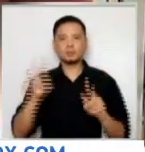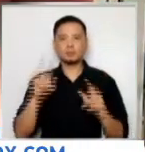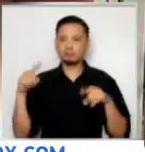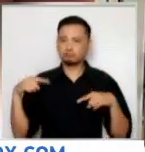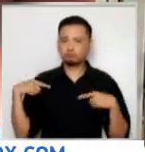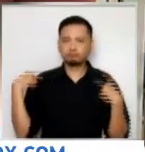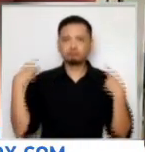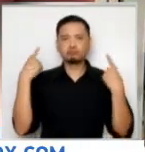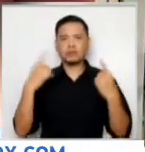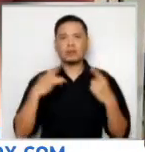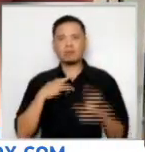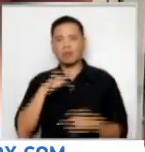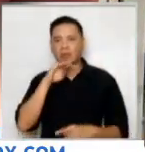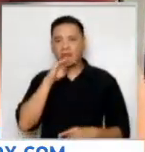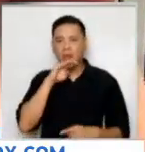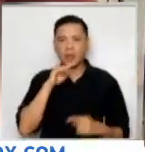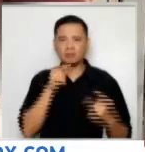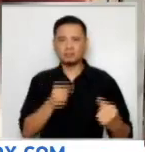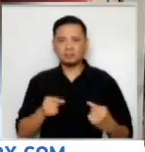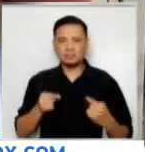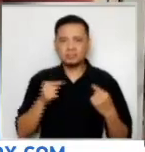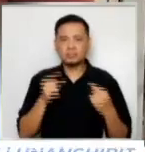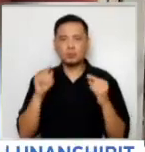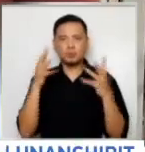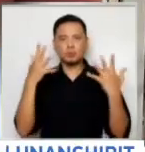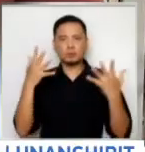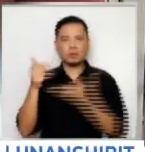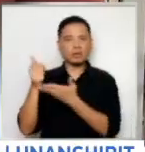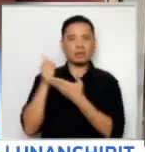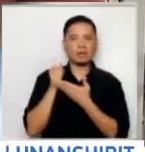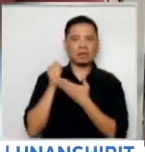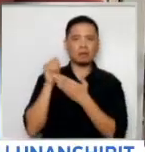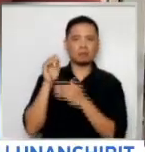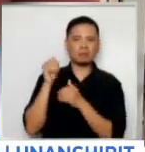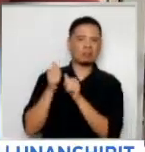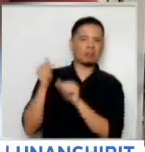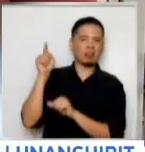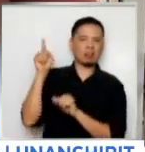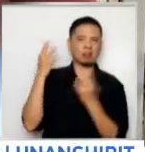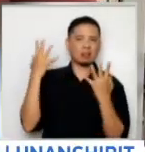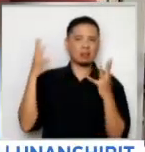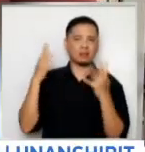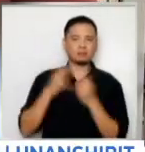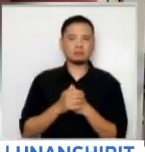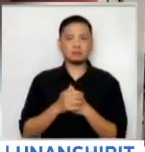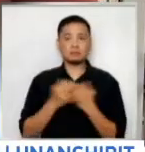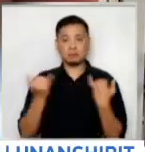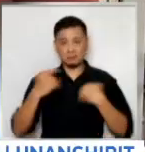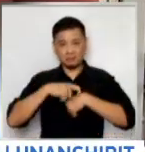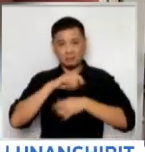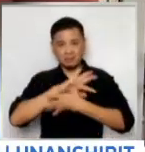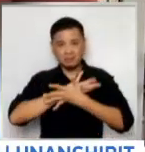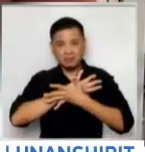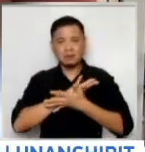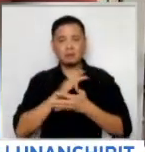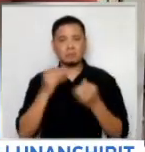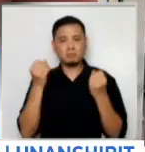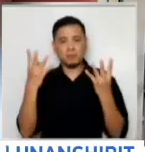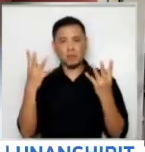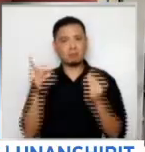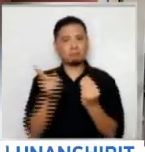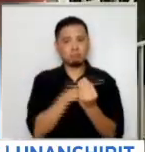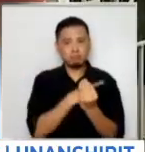wala pa rin nakukuhang kahit anumang tulong. At syempre dahil sa gitna ng pandemya na maraming nawalan ng trabaho, matindi